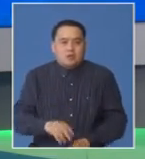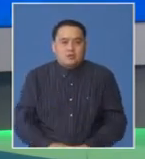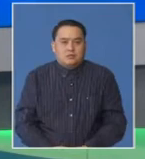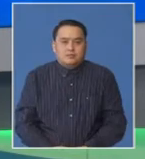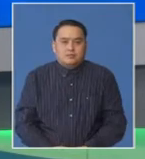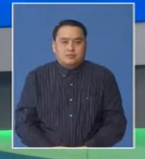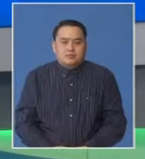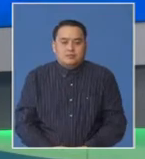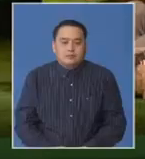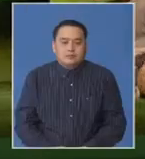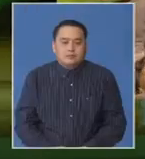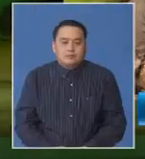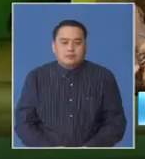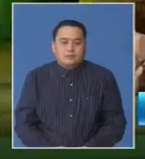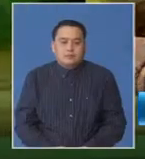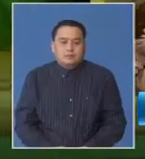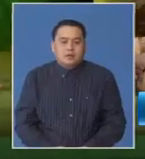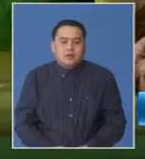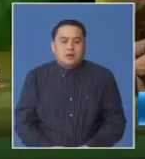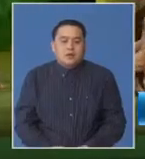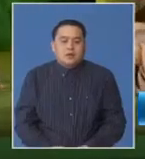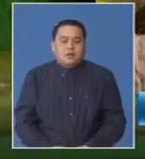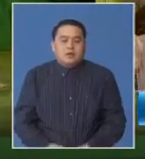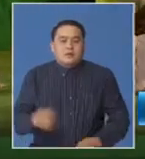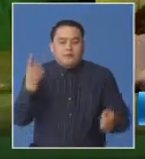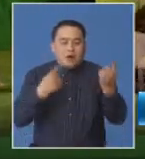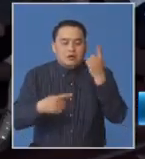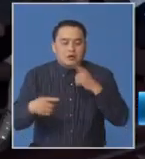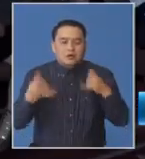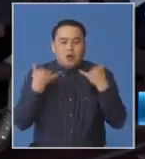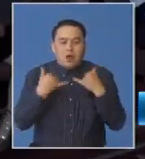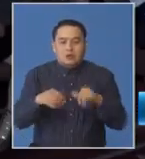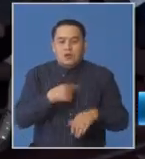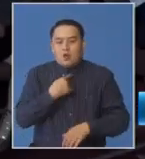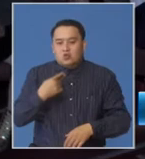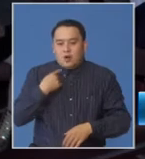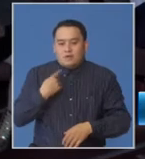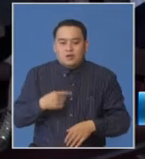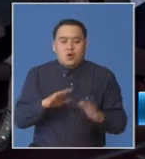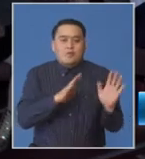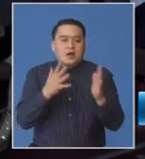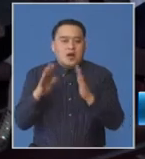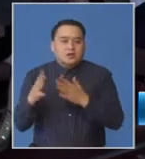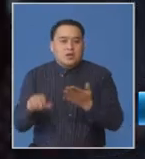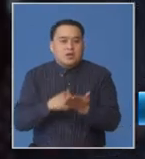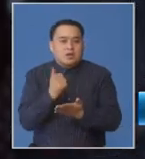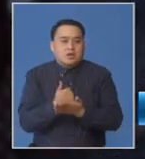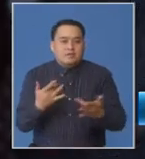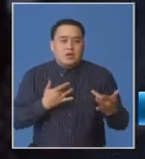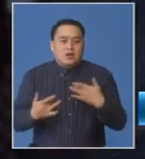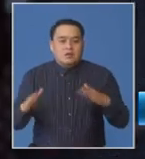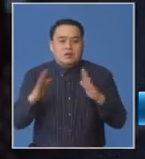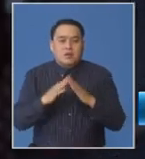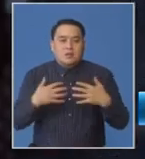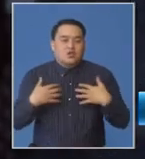«Наурыз». По взмаху волшебной палочки талдыкурганские школьники очутились в волшебном лесу, где главные героини, домашние